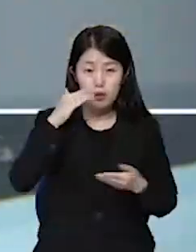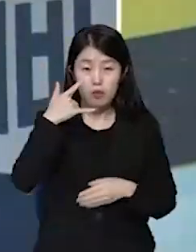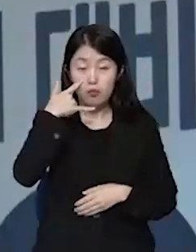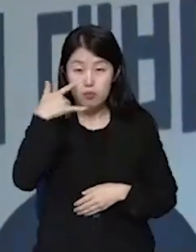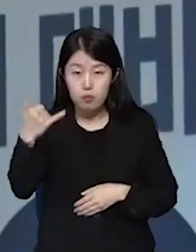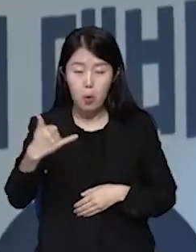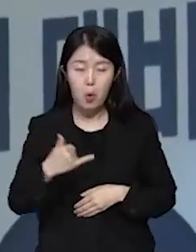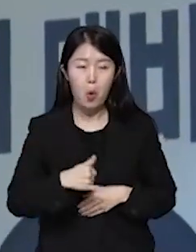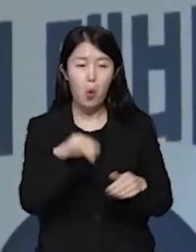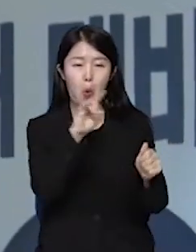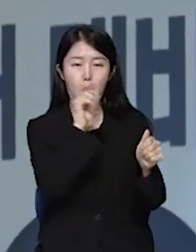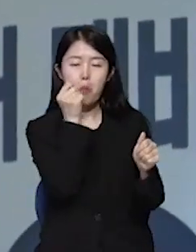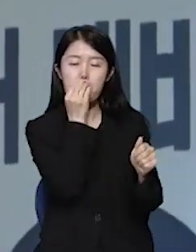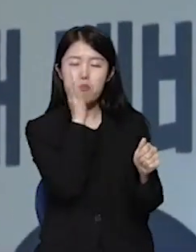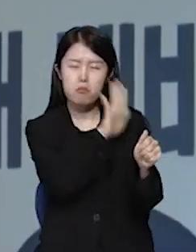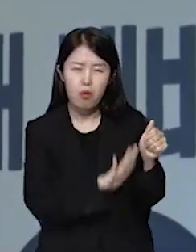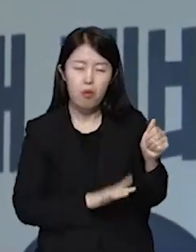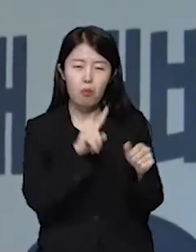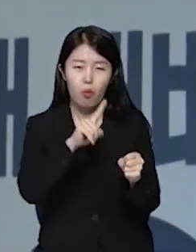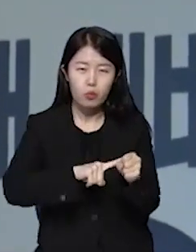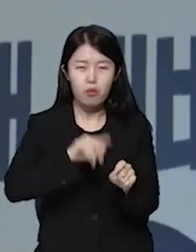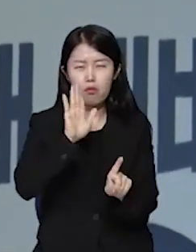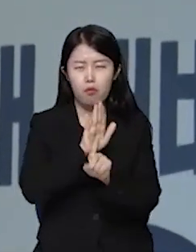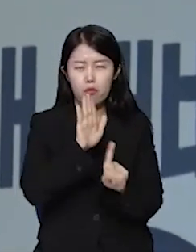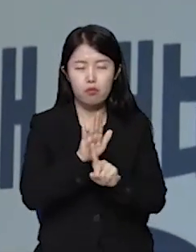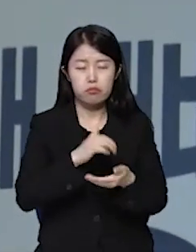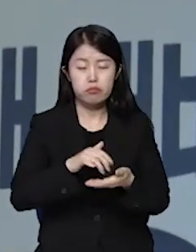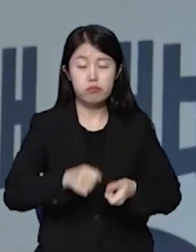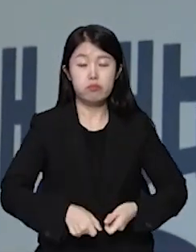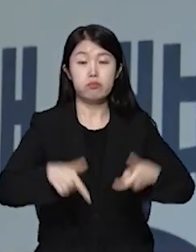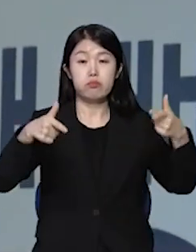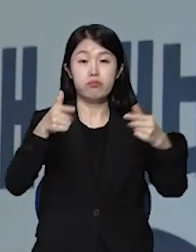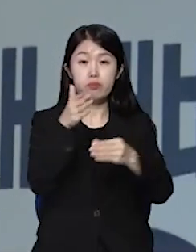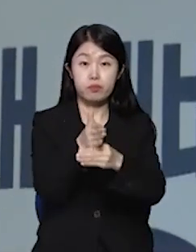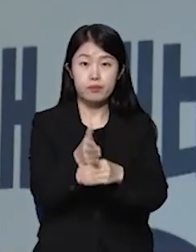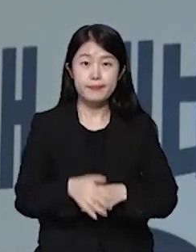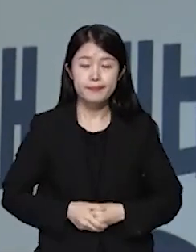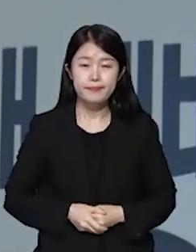학원가의 선행학습 광고가 빠르게 확산하고 있습니다. KBC 고영민입니다.